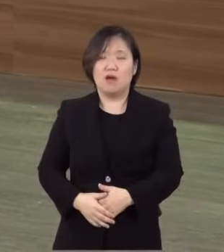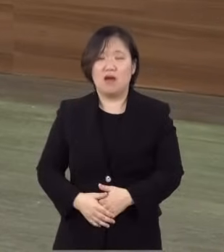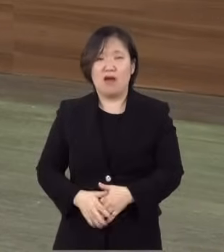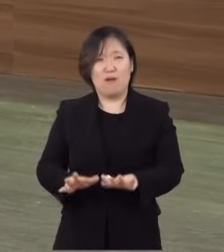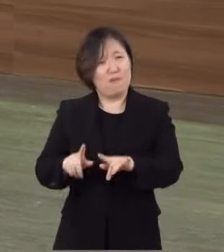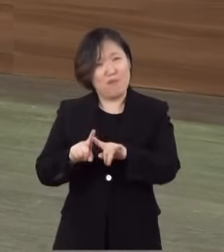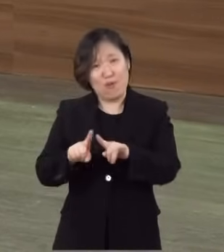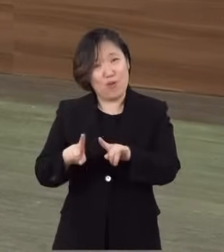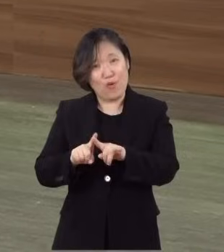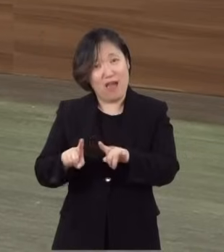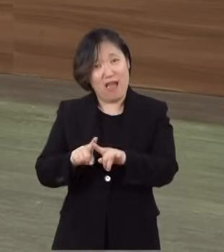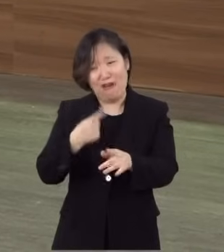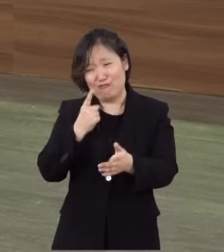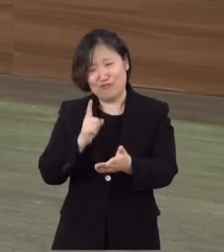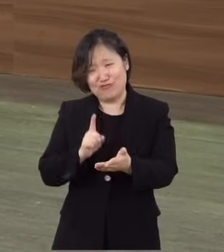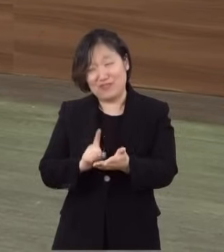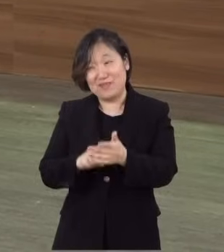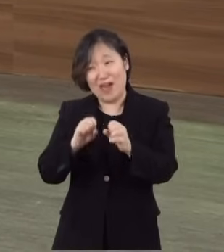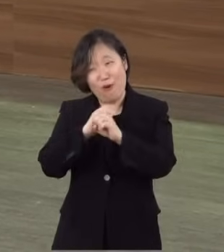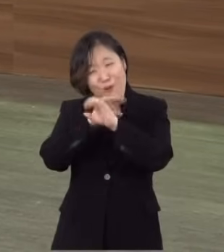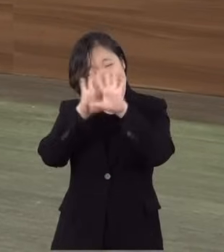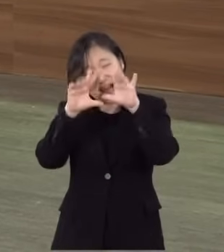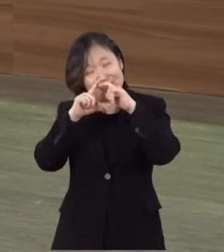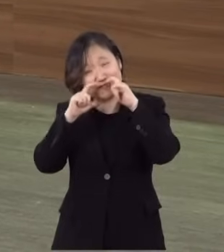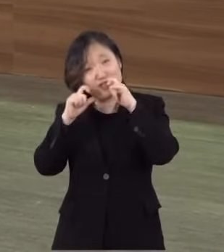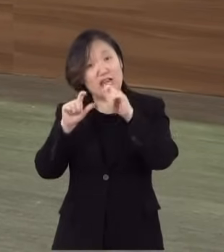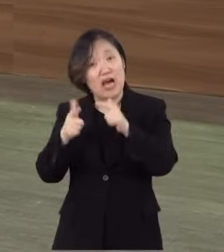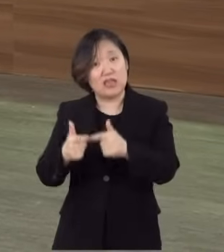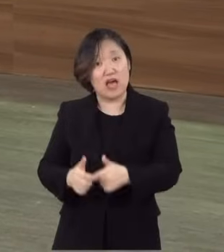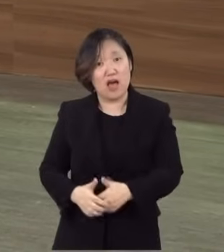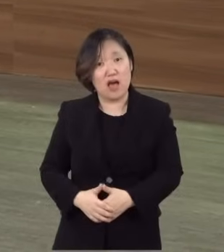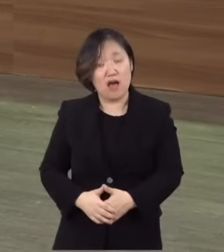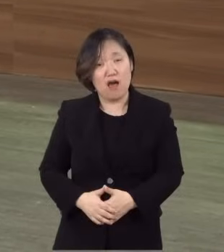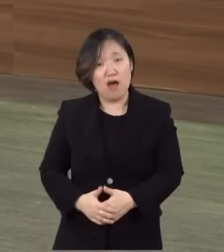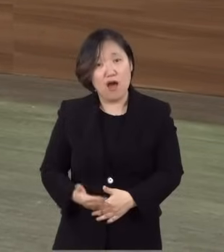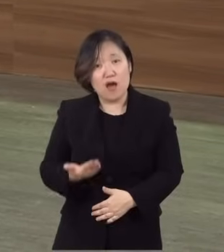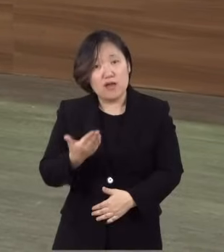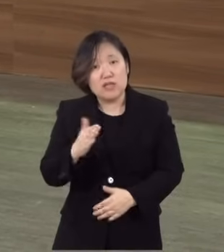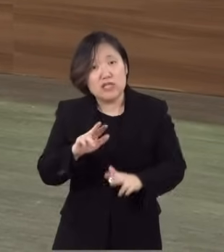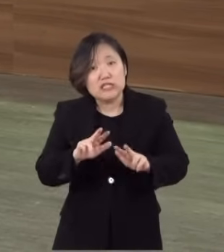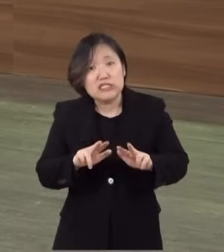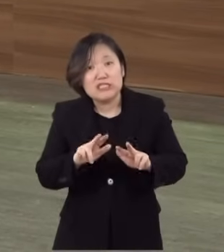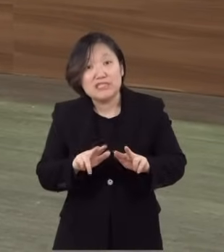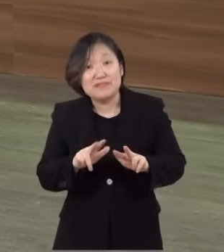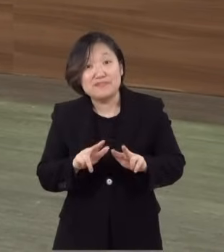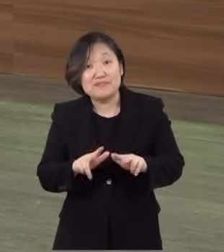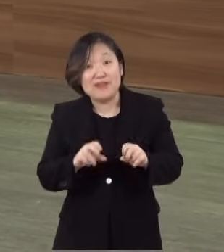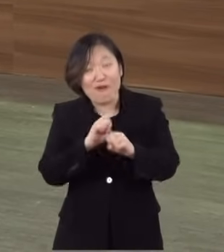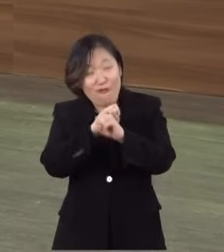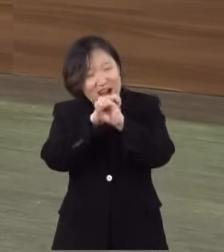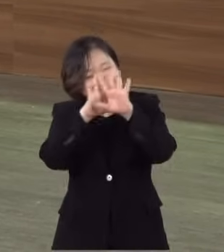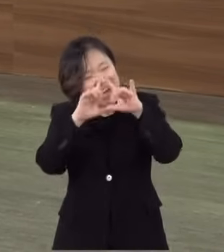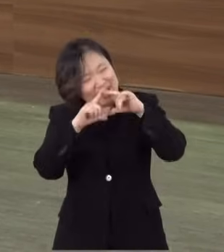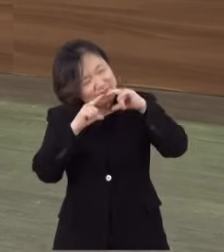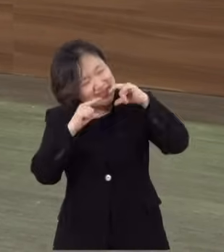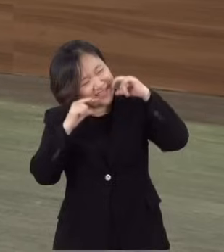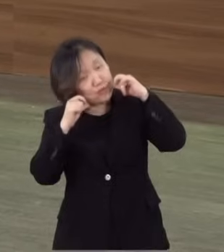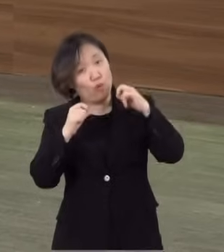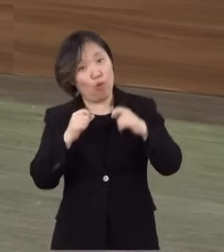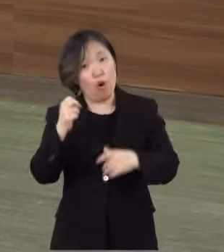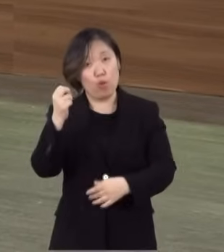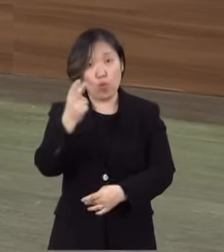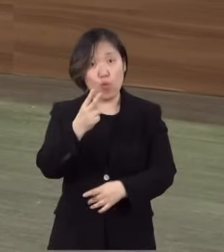부처님께서는 함부로 쉽게 웃음을 보이지 않으신데 어찌하여 지금